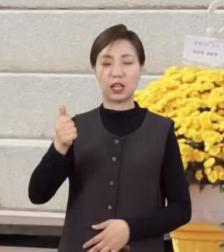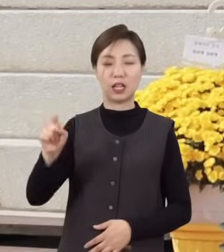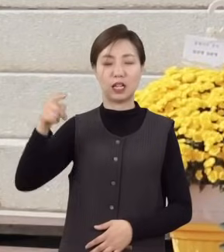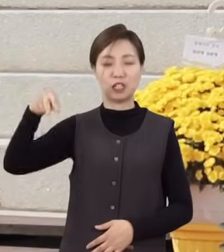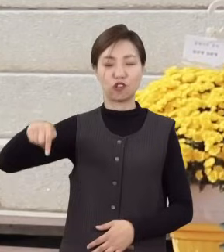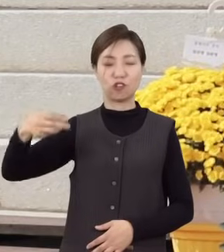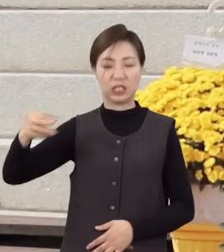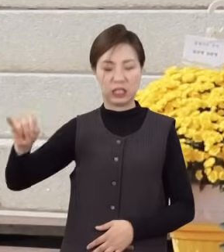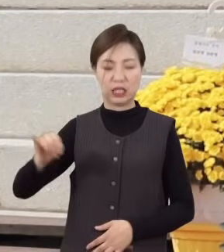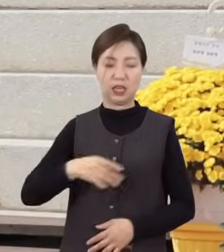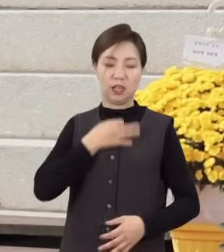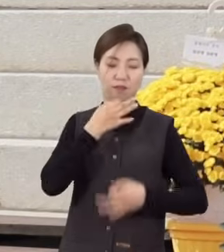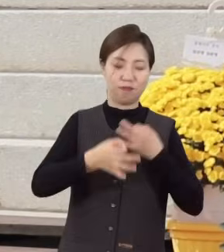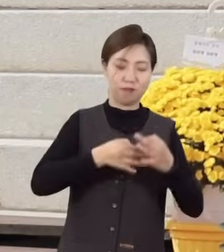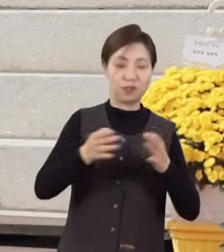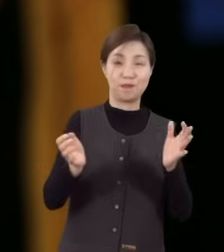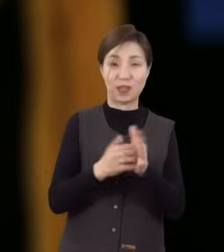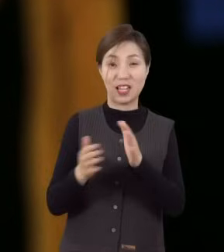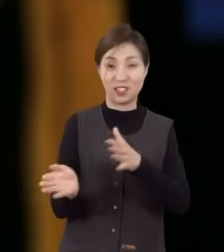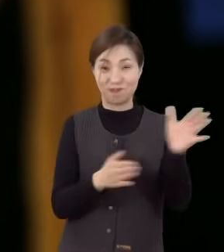동안? 500생